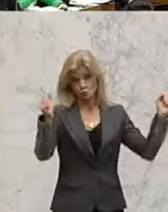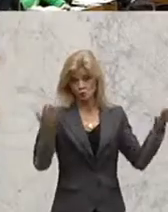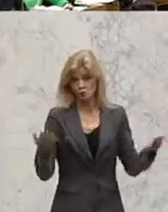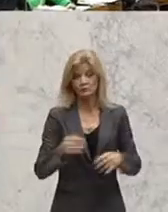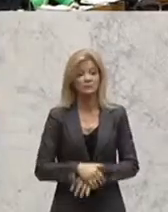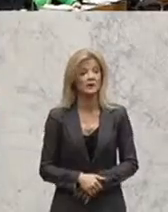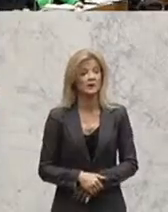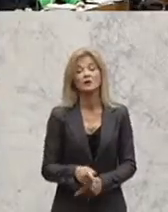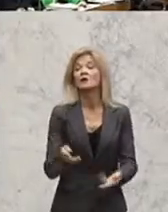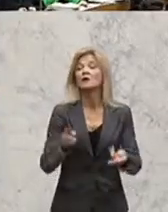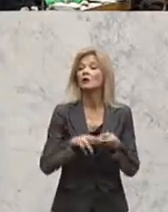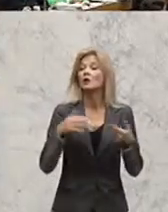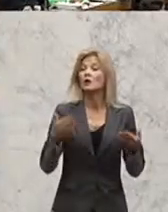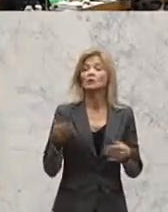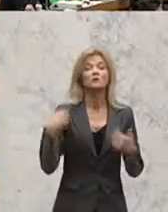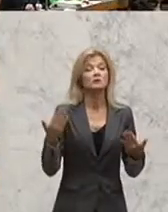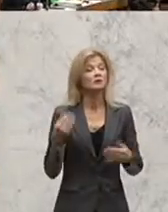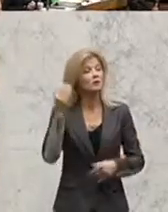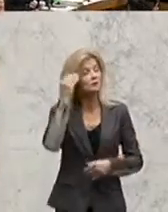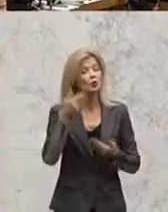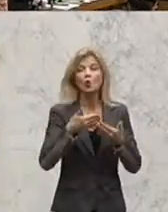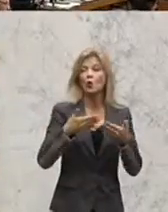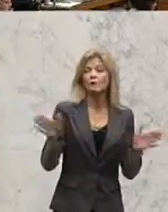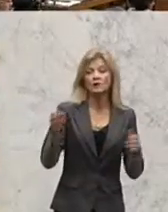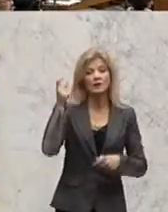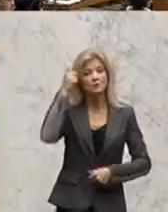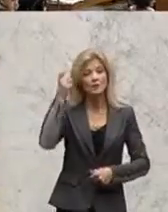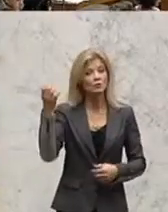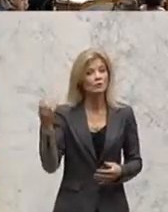angemerkt in der veröffentlichten Meinung lesen musste, auch ein